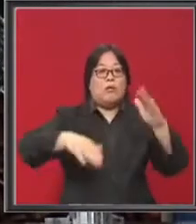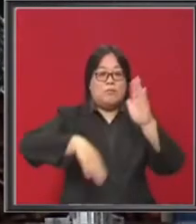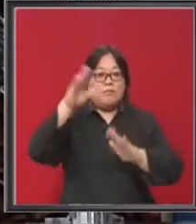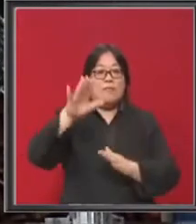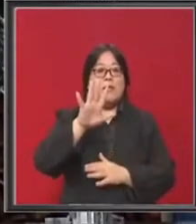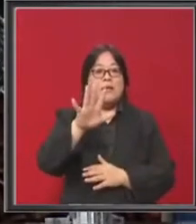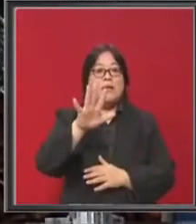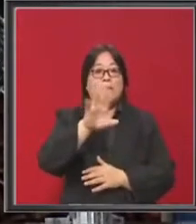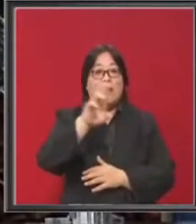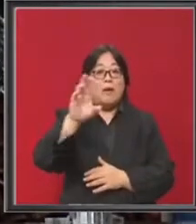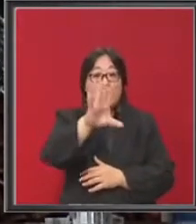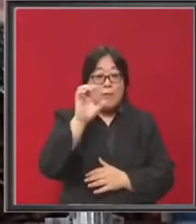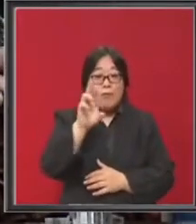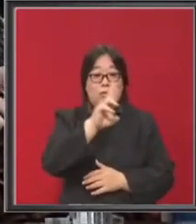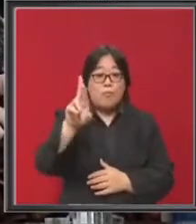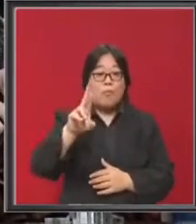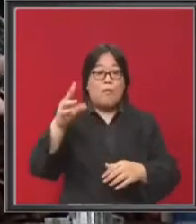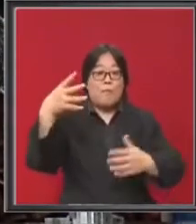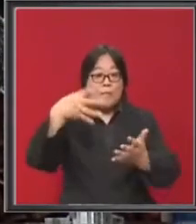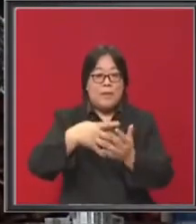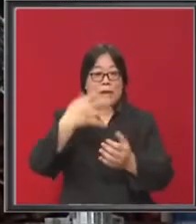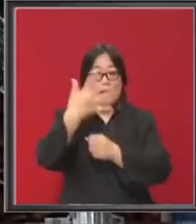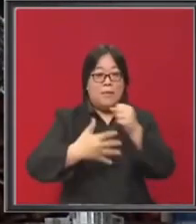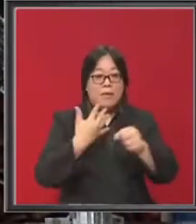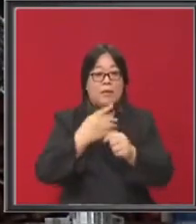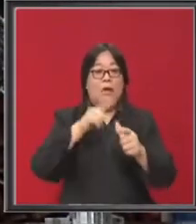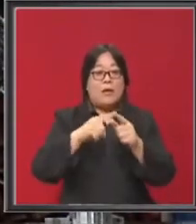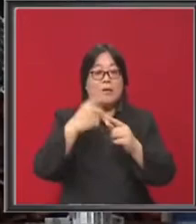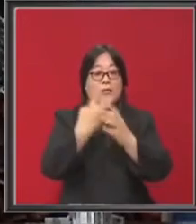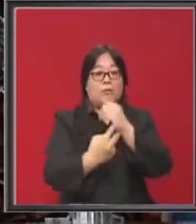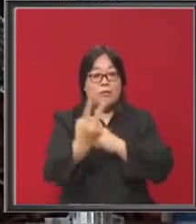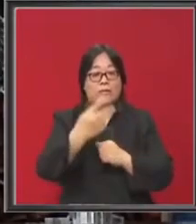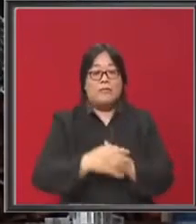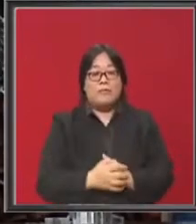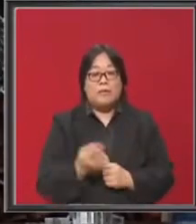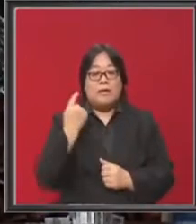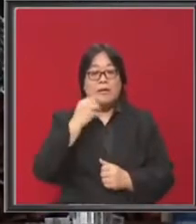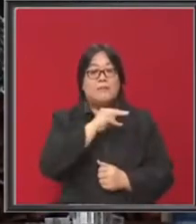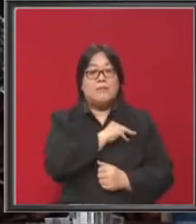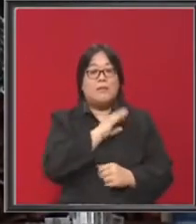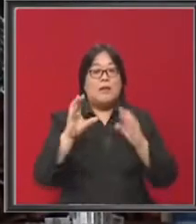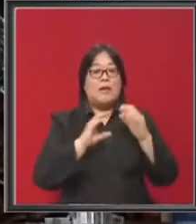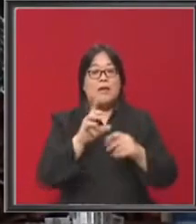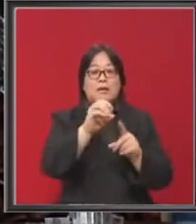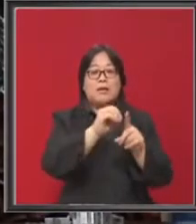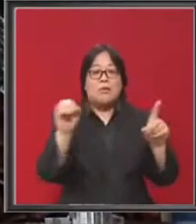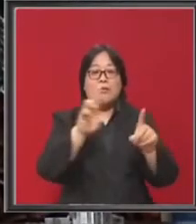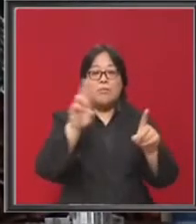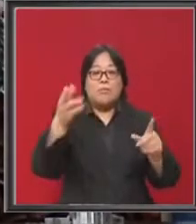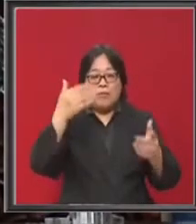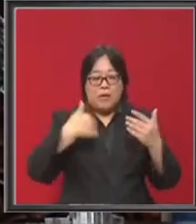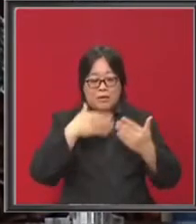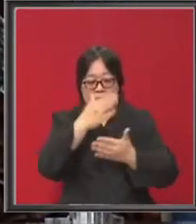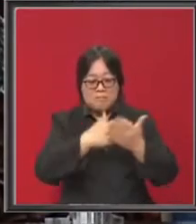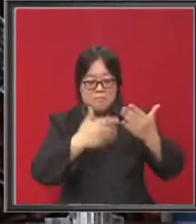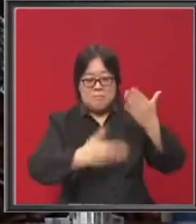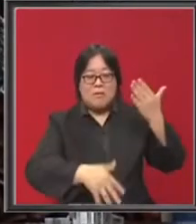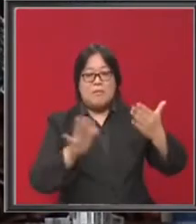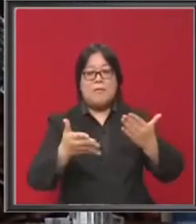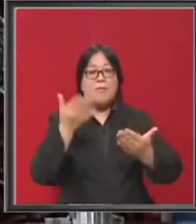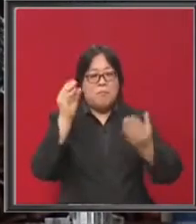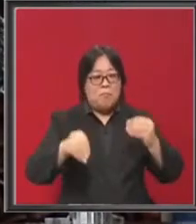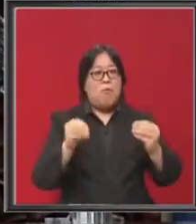penjaga lima tahun atau kedua-duanya sekali yang mau mencintai sebuah 100.000 mungkin ada biasanya lebih